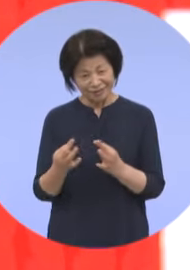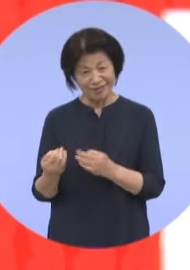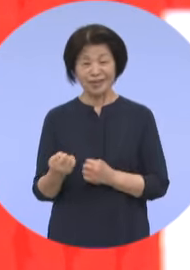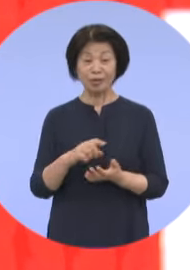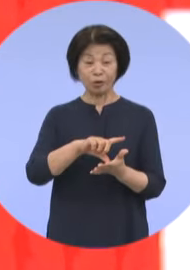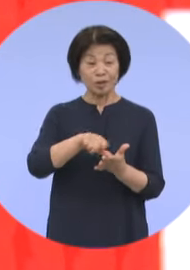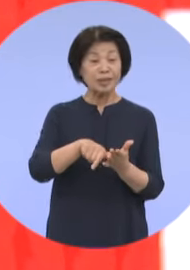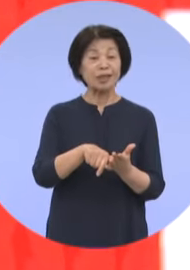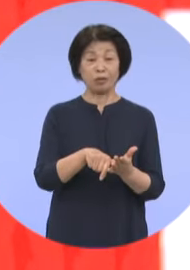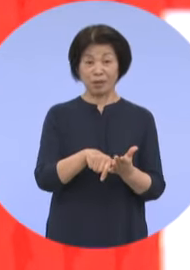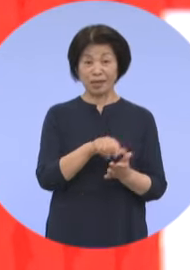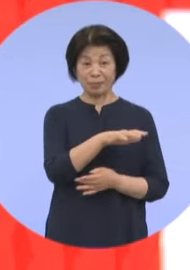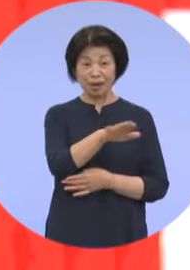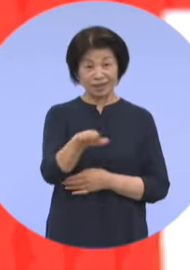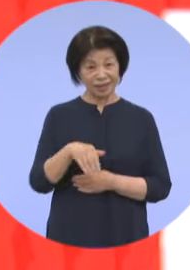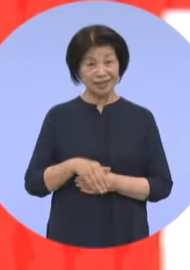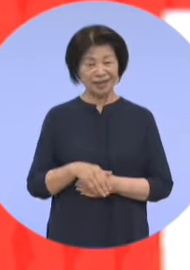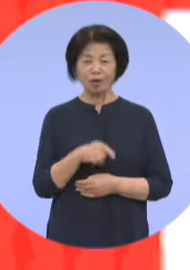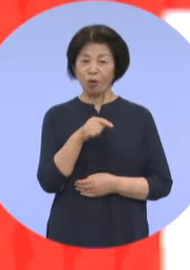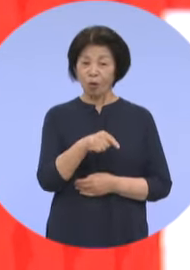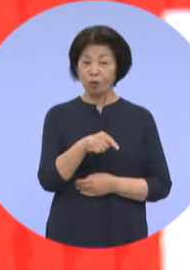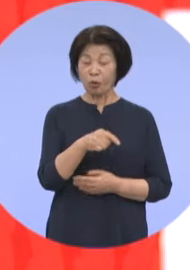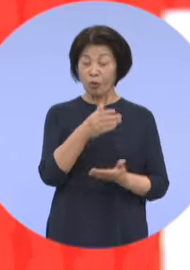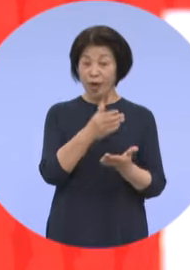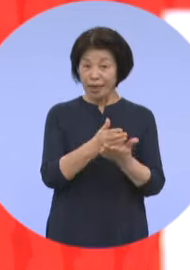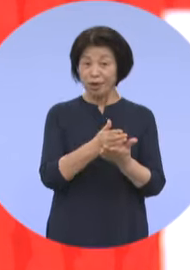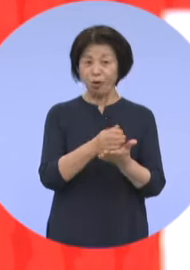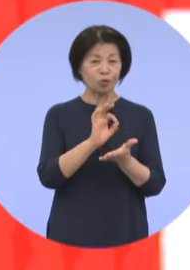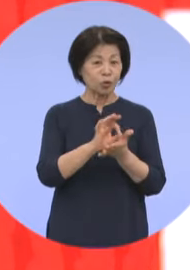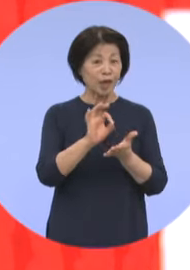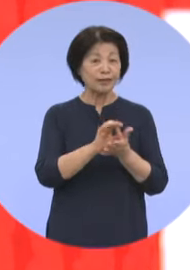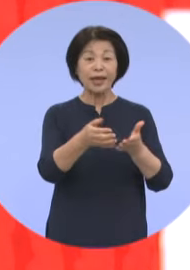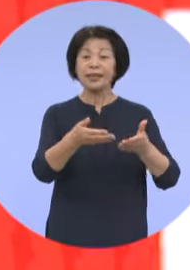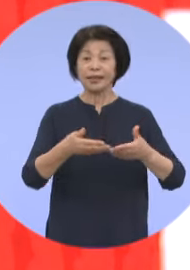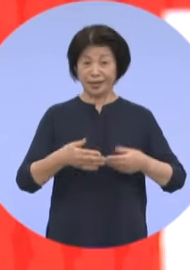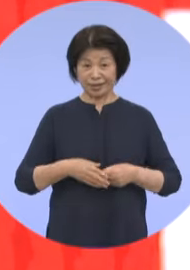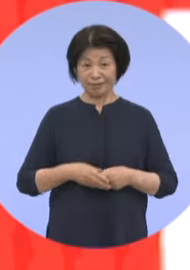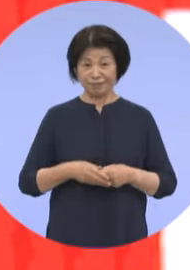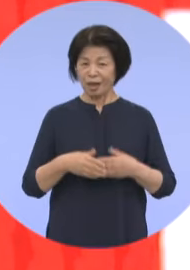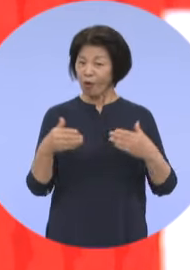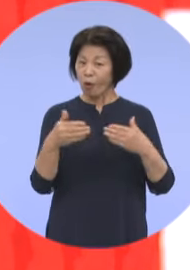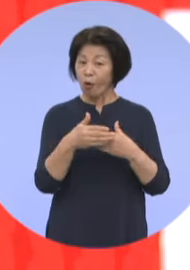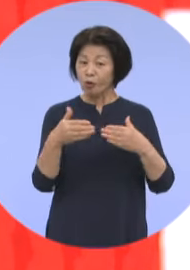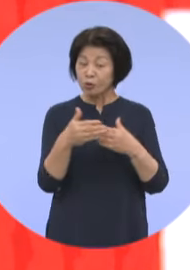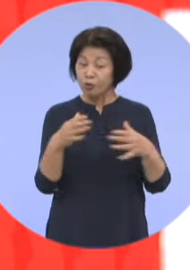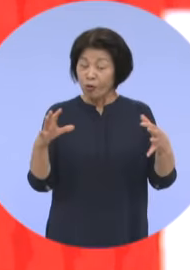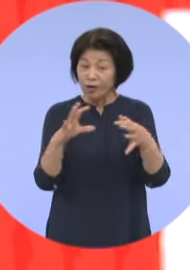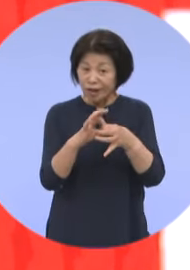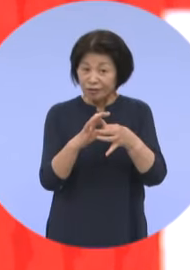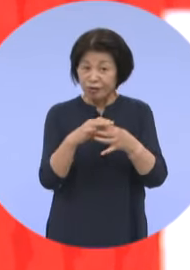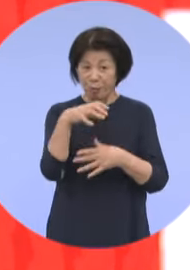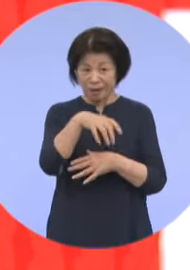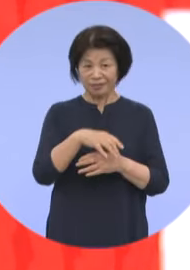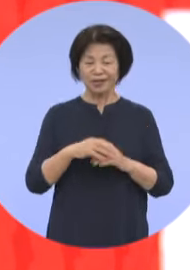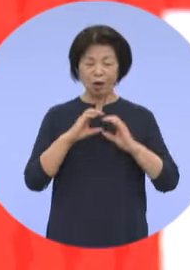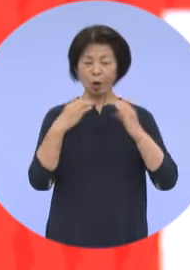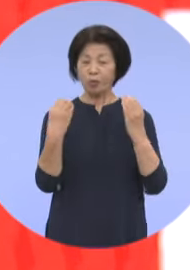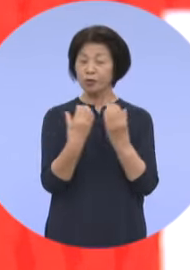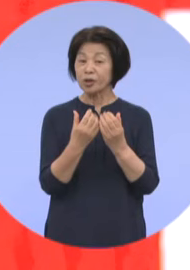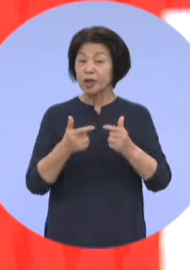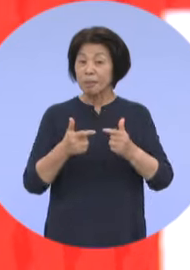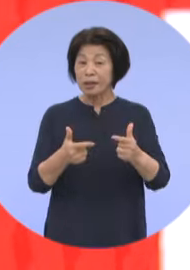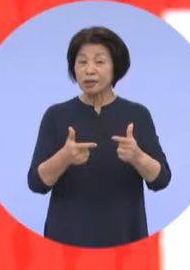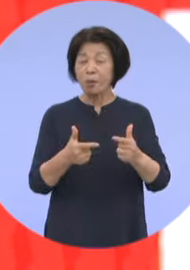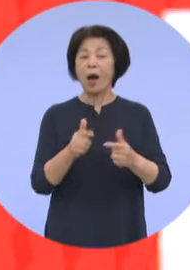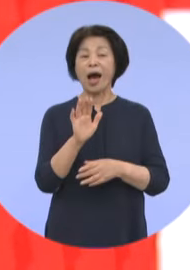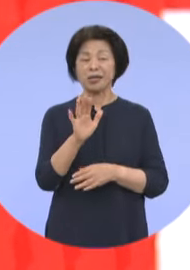皆様方にこの JR 長森駅をご利用いただき、また交通結節線としてコミュニティバスも含め様々な